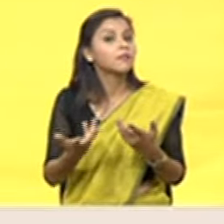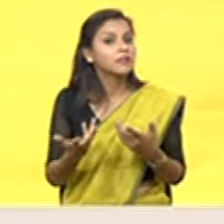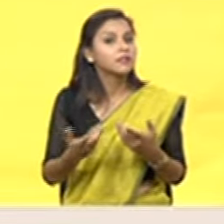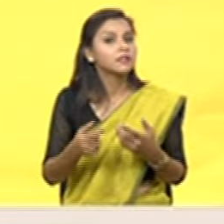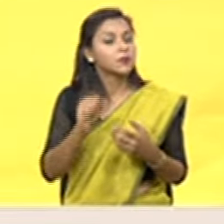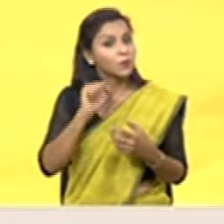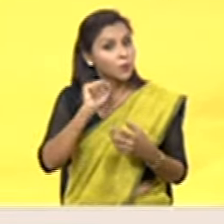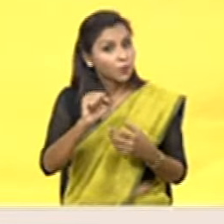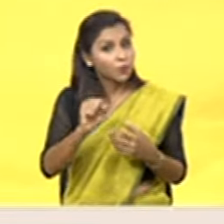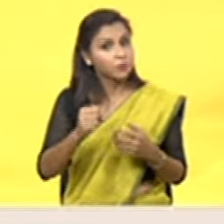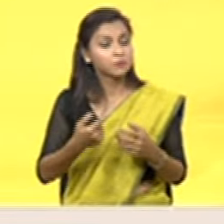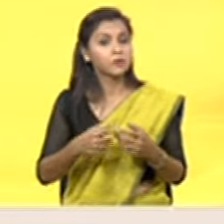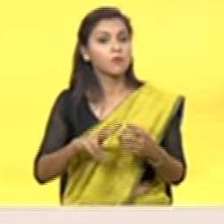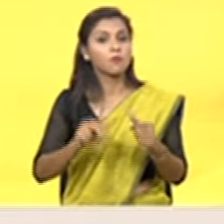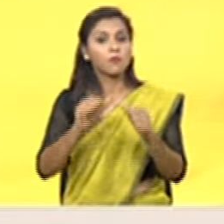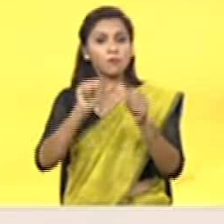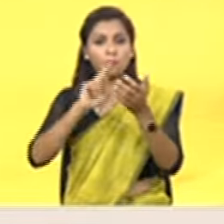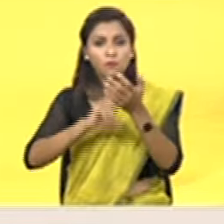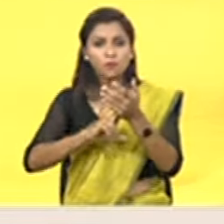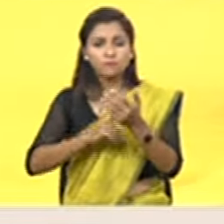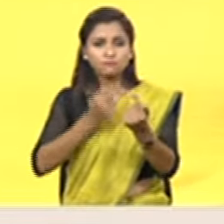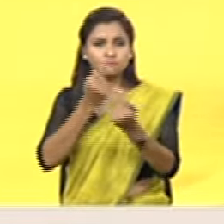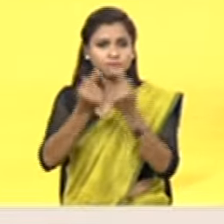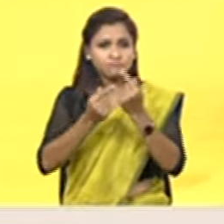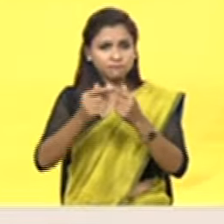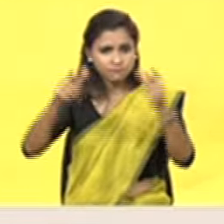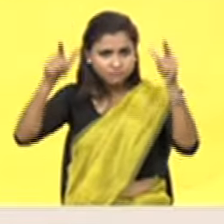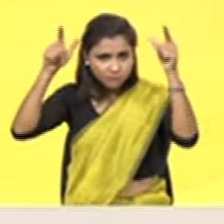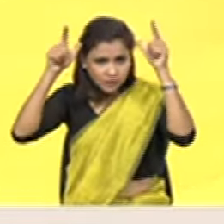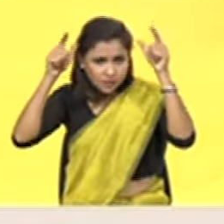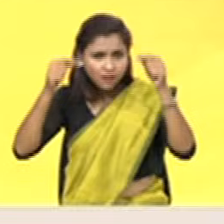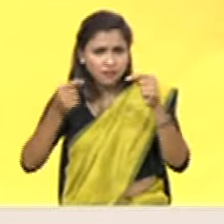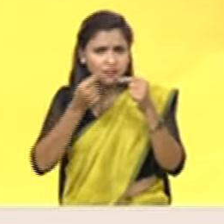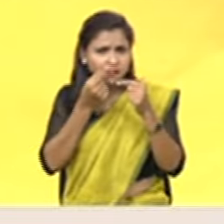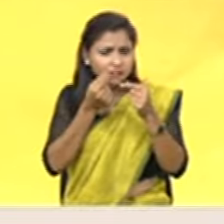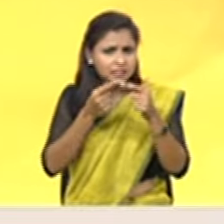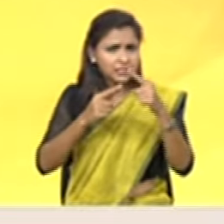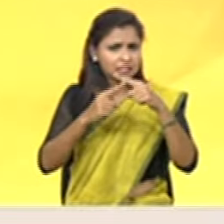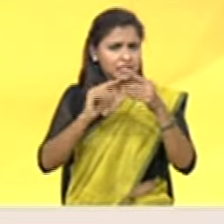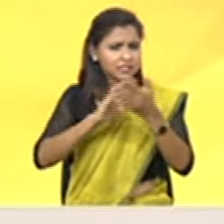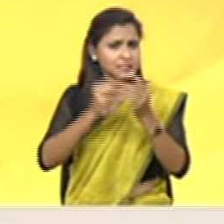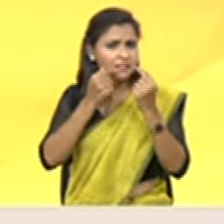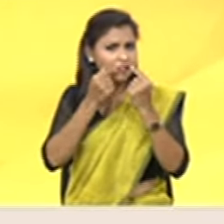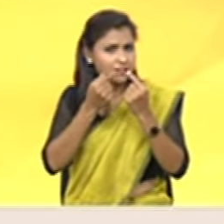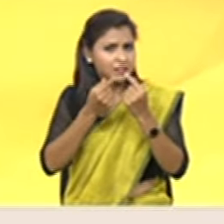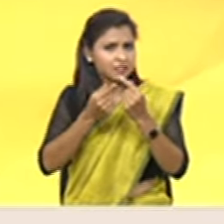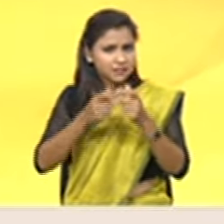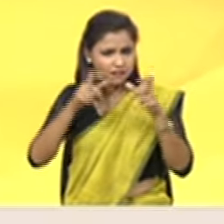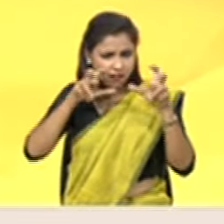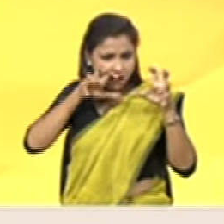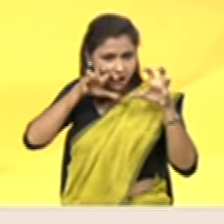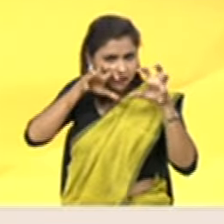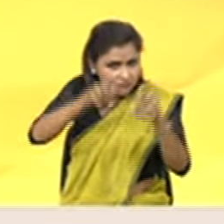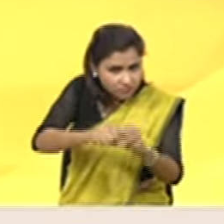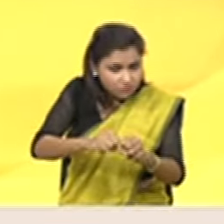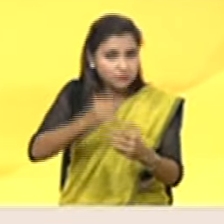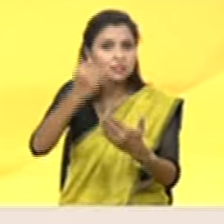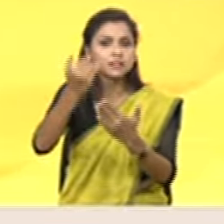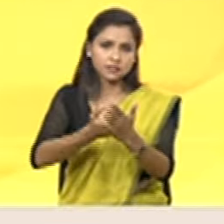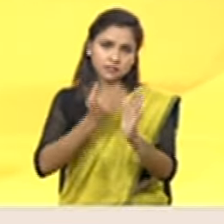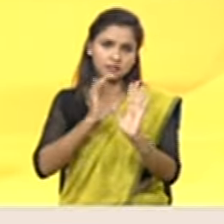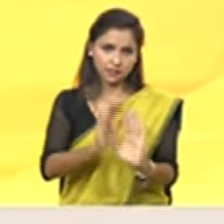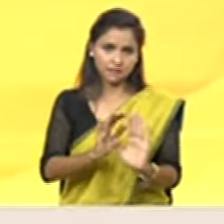वह वन्य जीवों को सिंघ और दांतों के लिए शिकार होने से बचाना चाहते